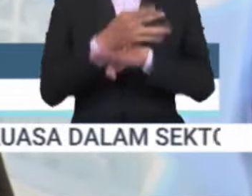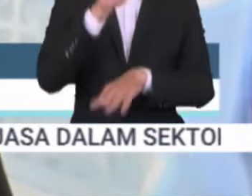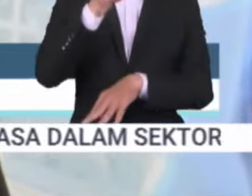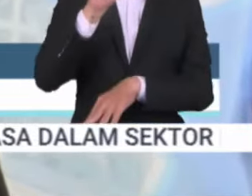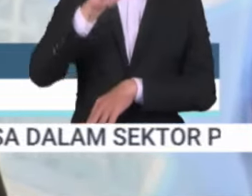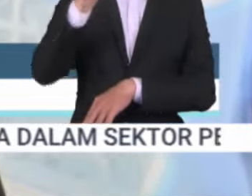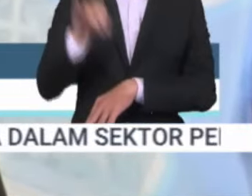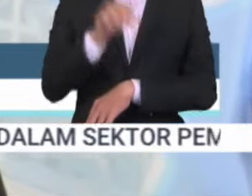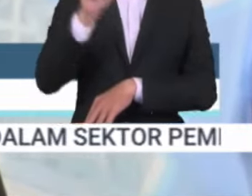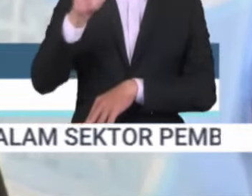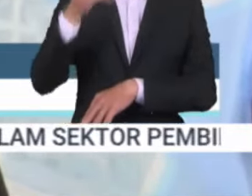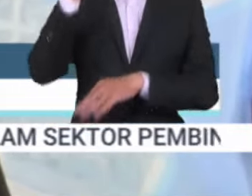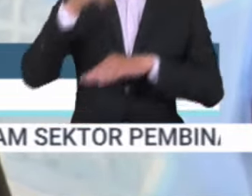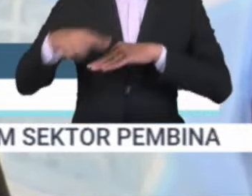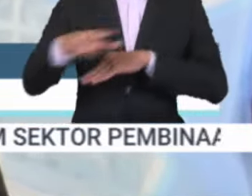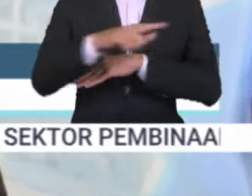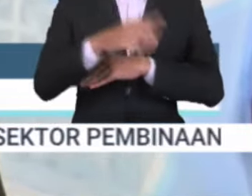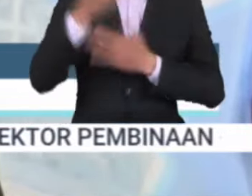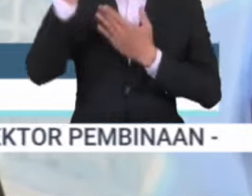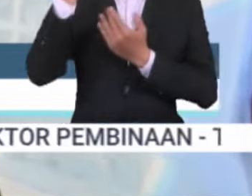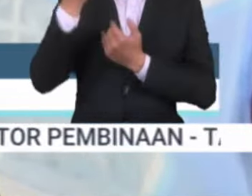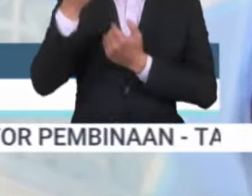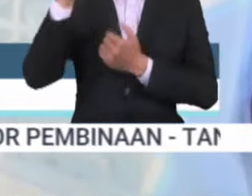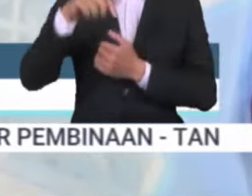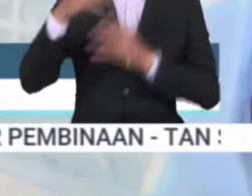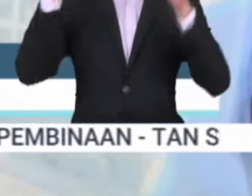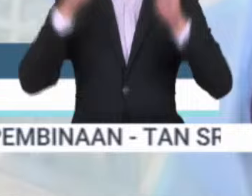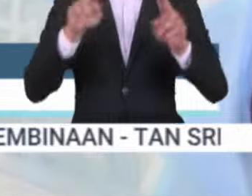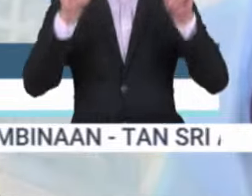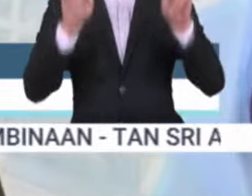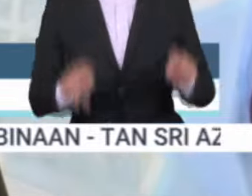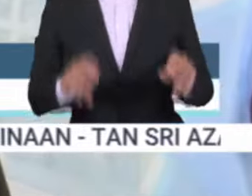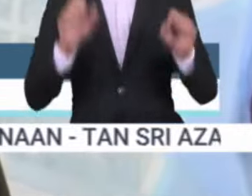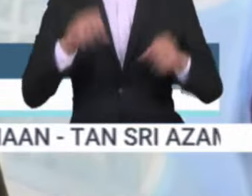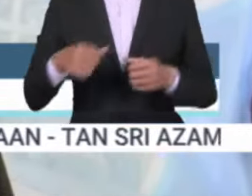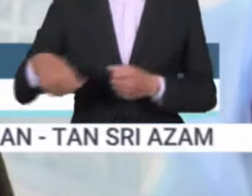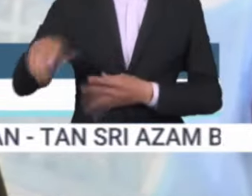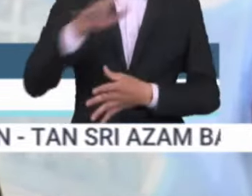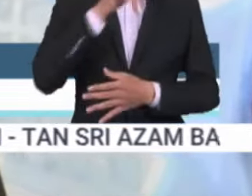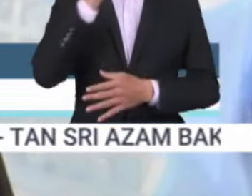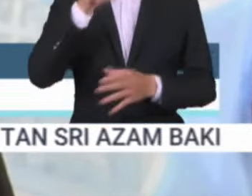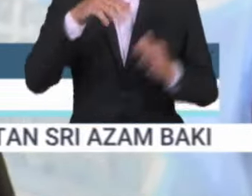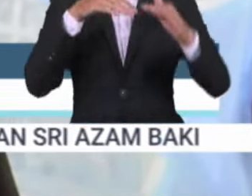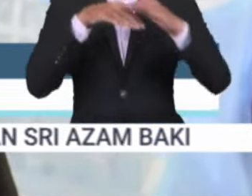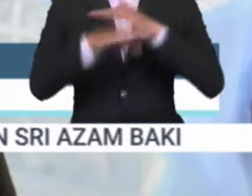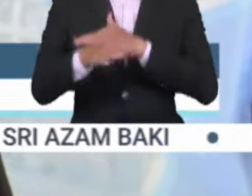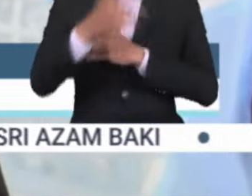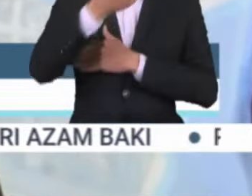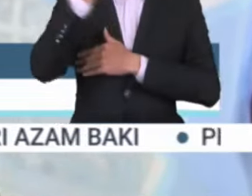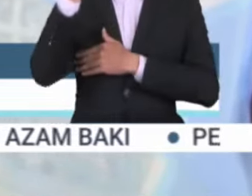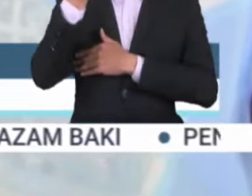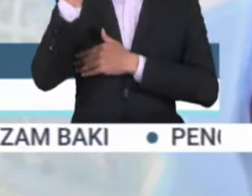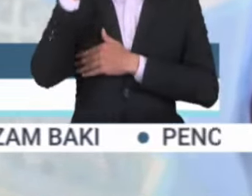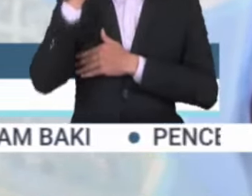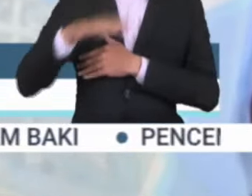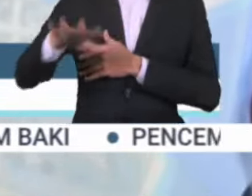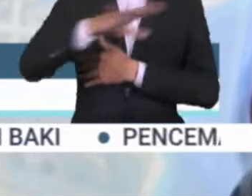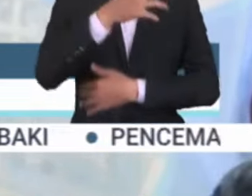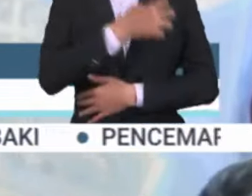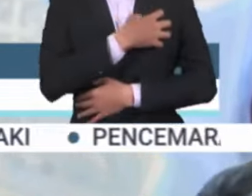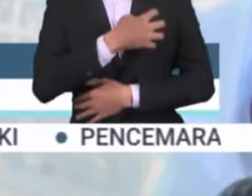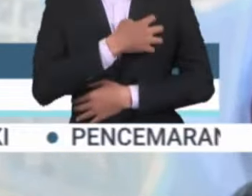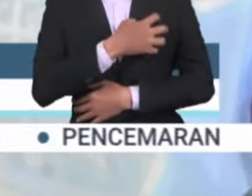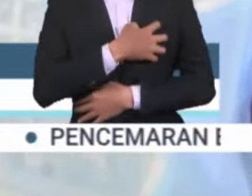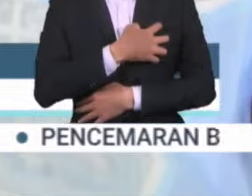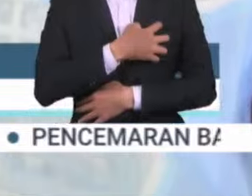Jadi nelayan-nelayan kita bila unjam ni diletakkan di luar daripada taman laut tak perlu masuk. Bila sebab biasanya aduannya bila